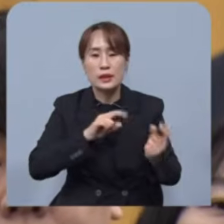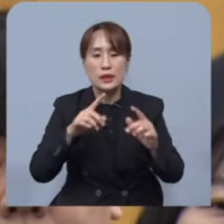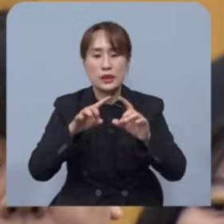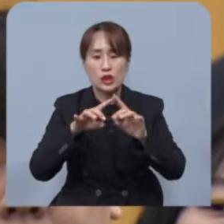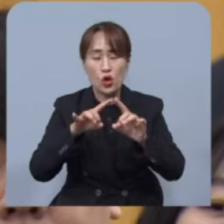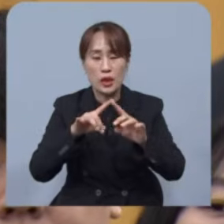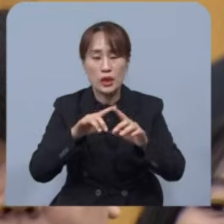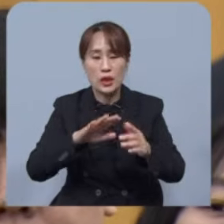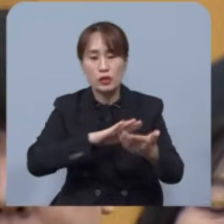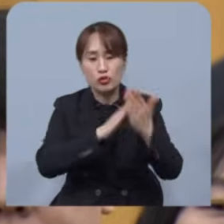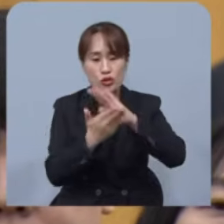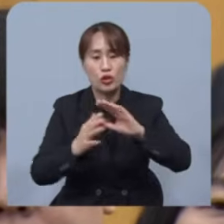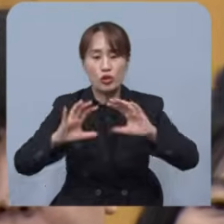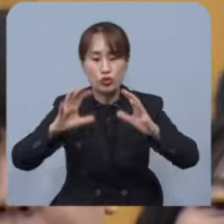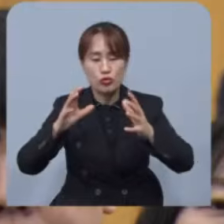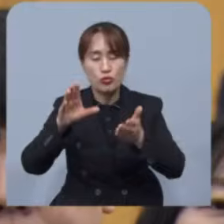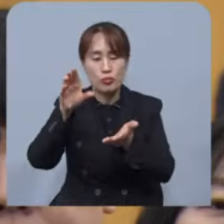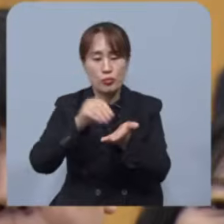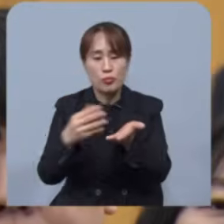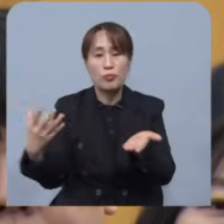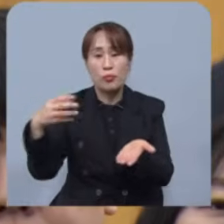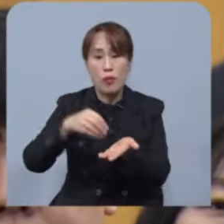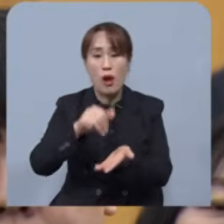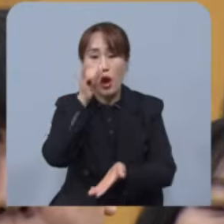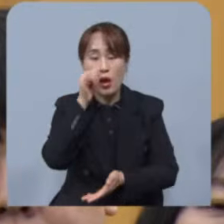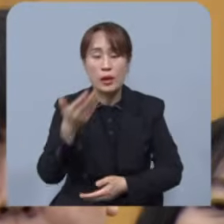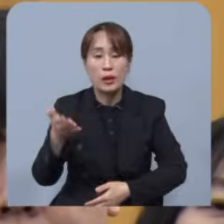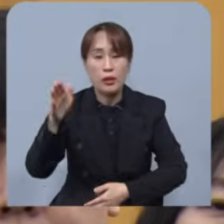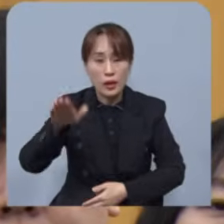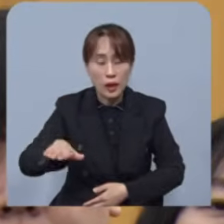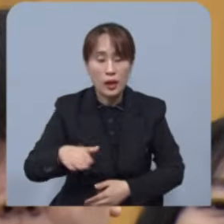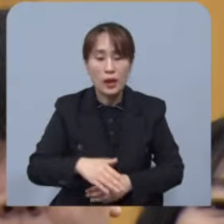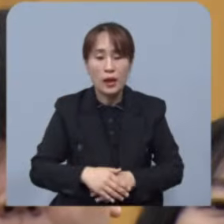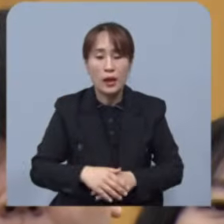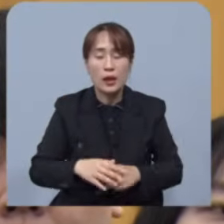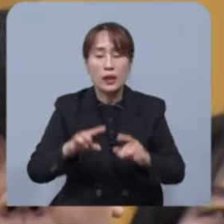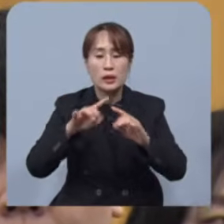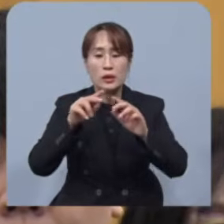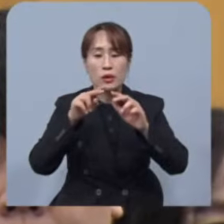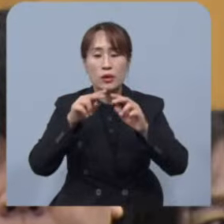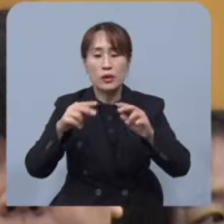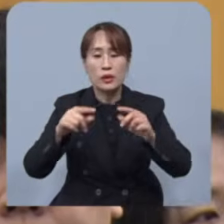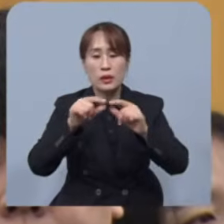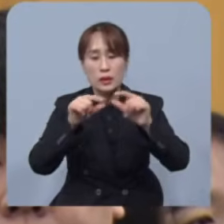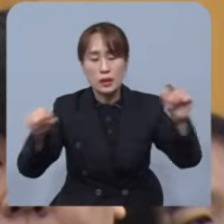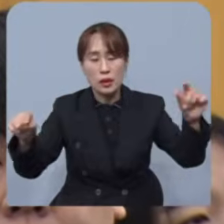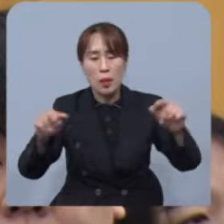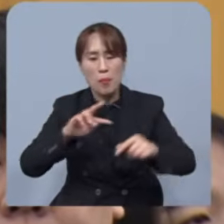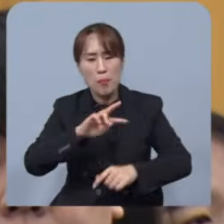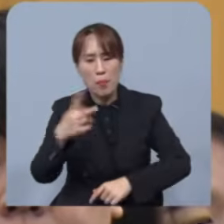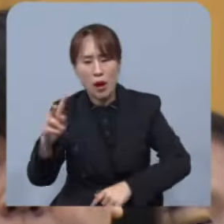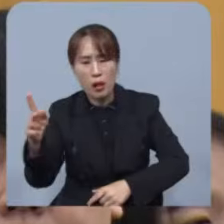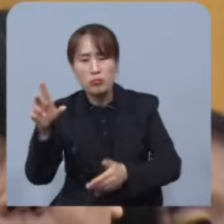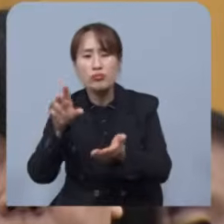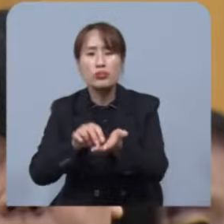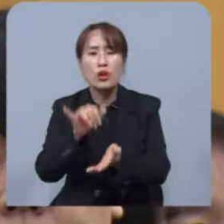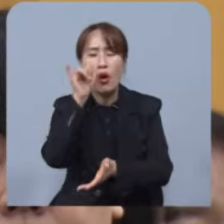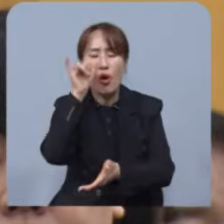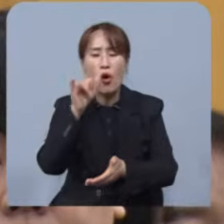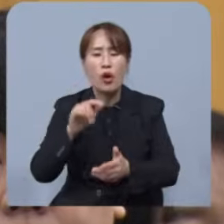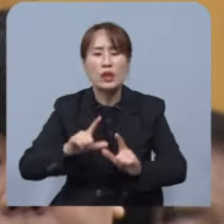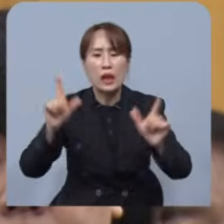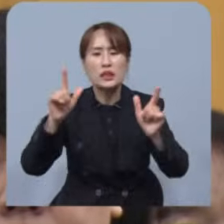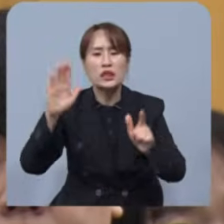에너지 대전환을 국정과제로 삼고 계십니다. 하지만 송전망 이슈, 날씨에 따른 출력 변동성 문제가